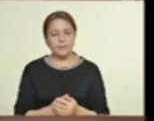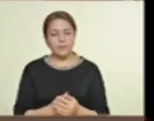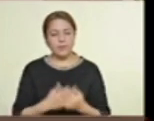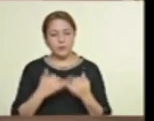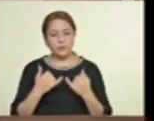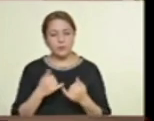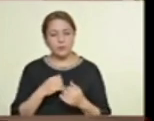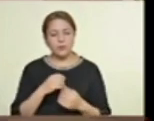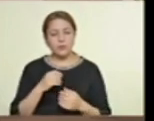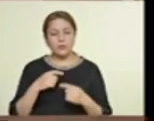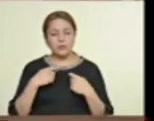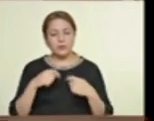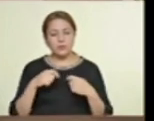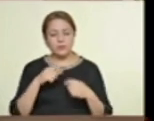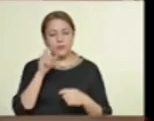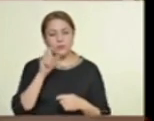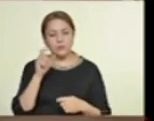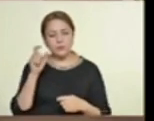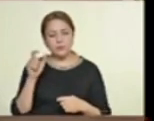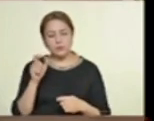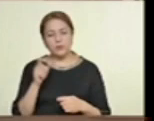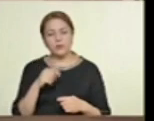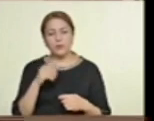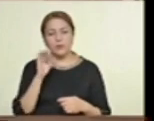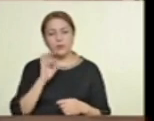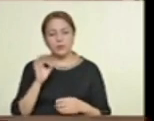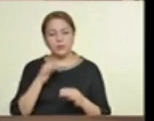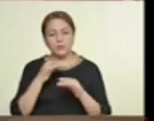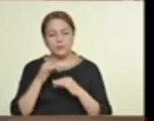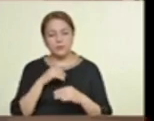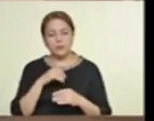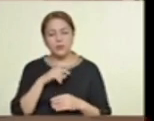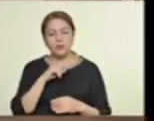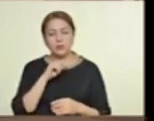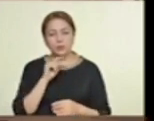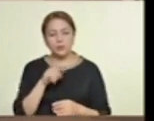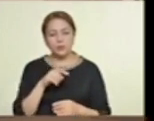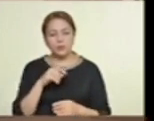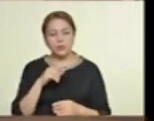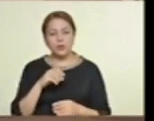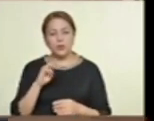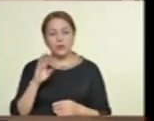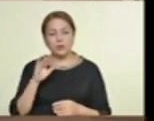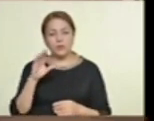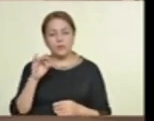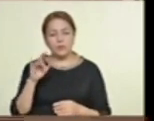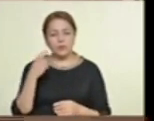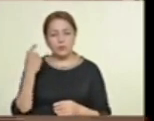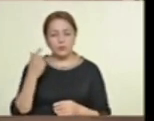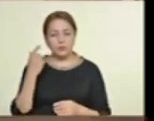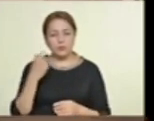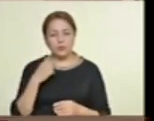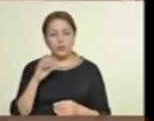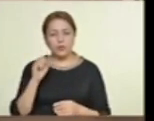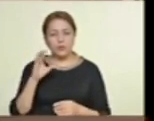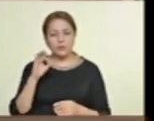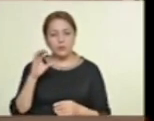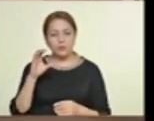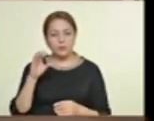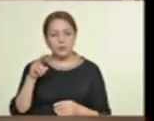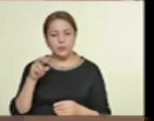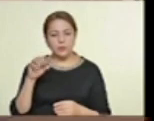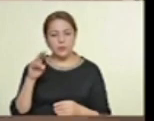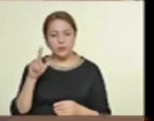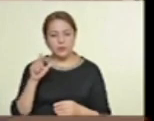Endi savdogarlar haqida gapiradigan bo'lsak, borgan sari ana shunday tovar xo'jaligiga asoslangan jamiyatda mavjud